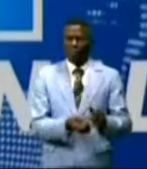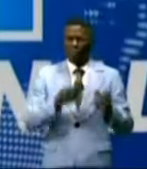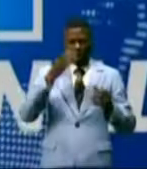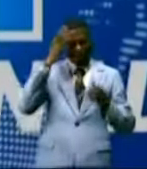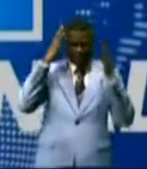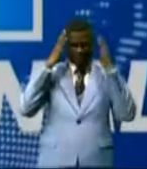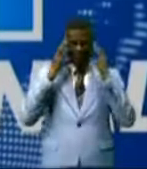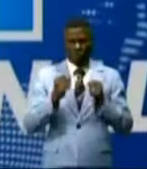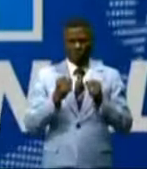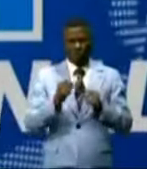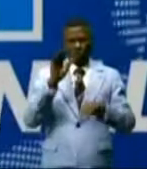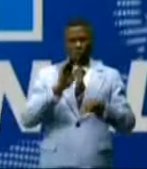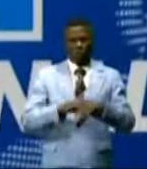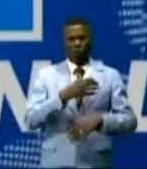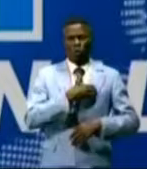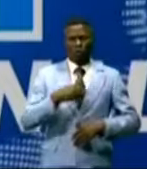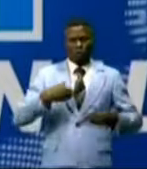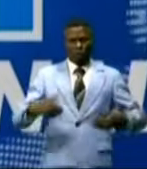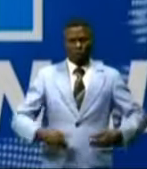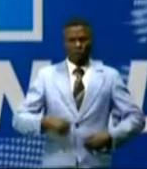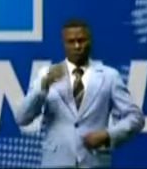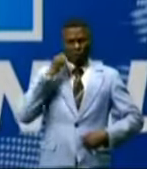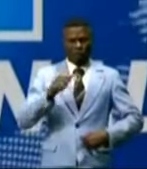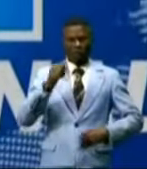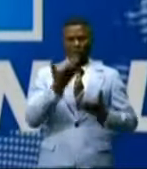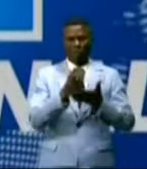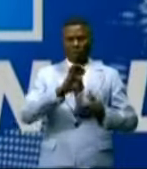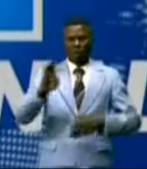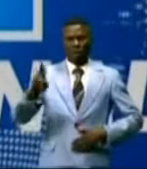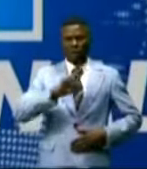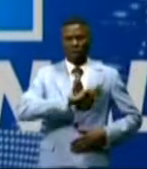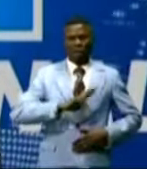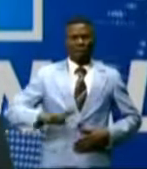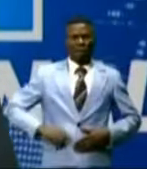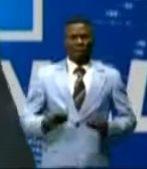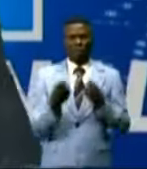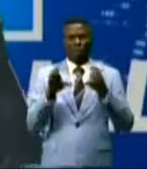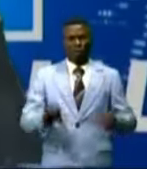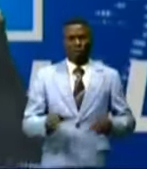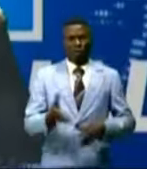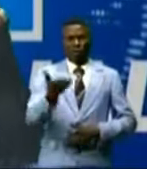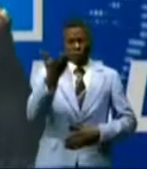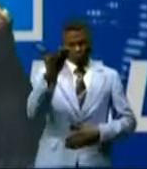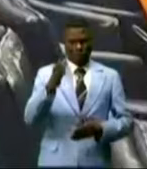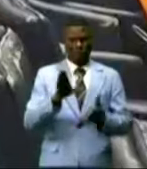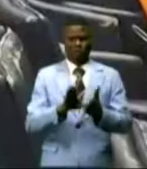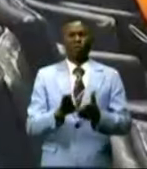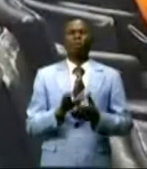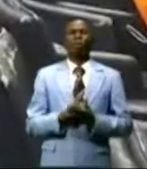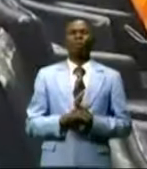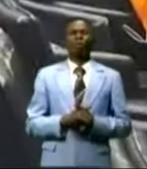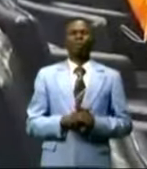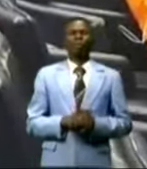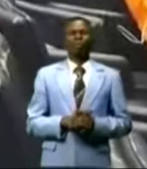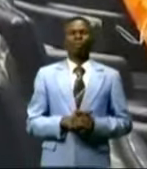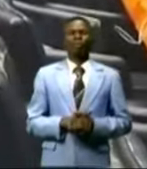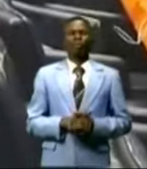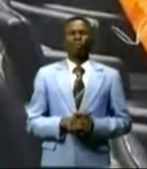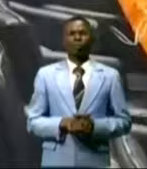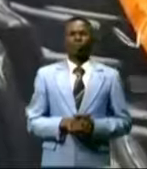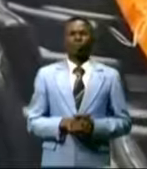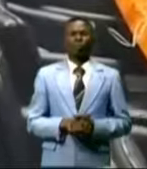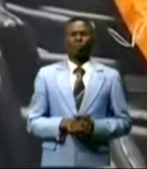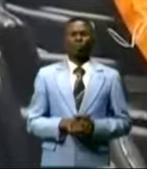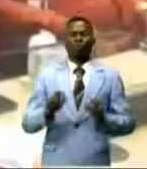que traversent la femme et la jeune fille dans l'Est de la République démocratique du Congo. Yvette Makuntima. À la tête d'une